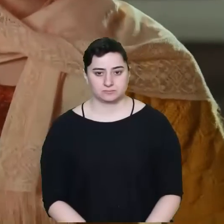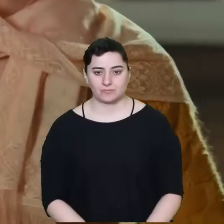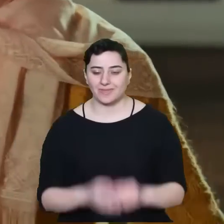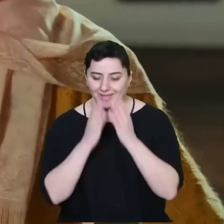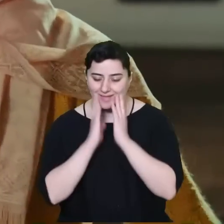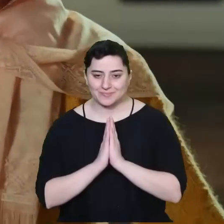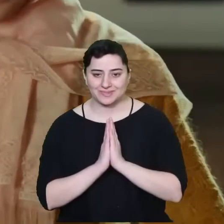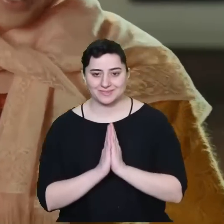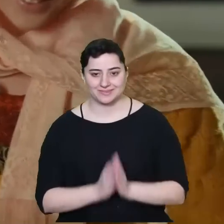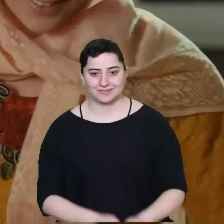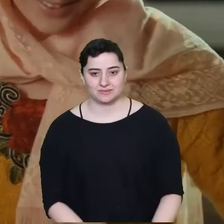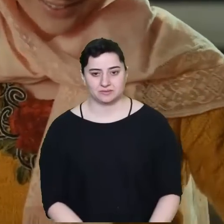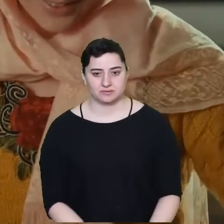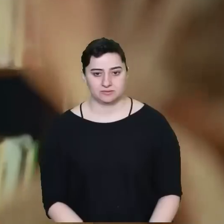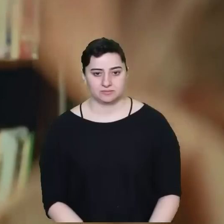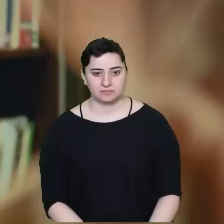Amin.